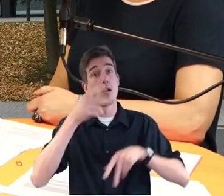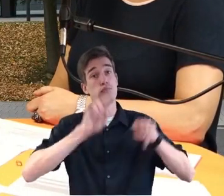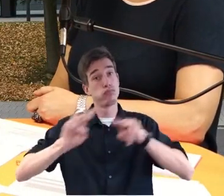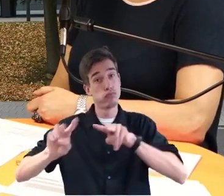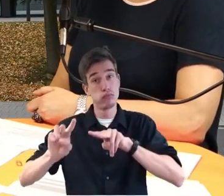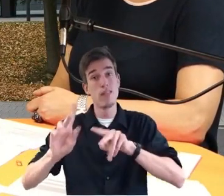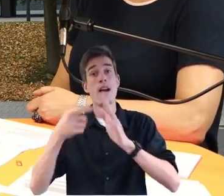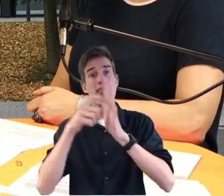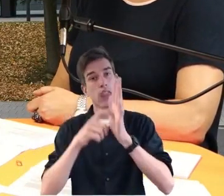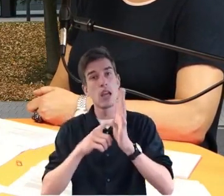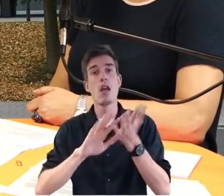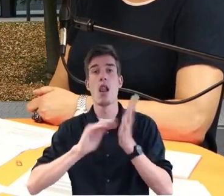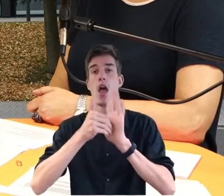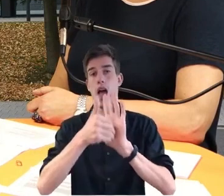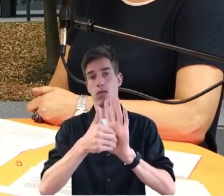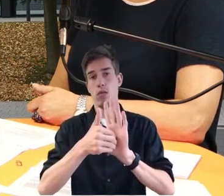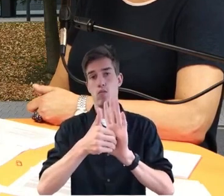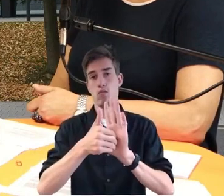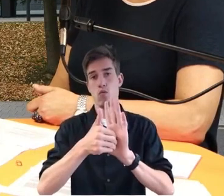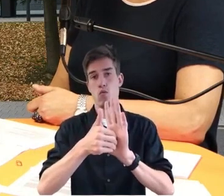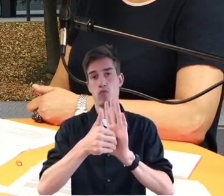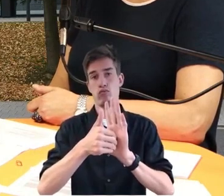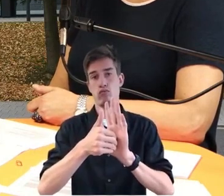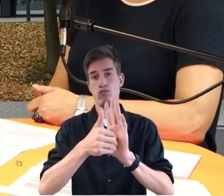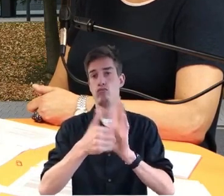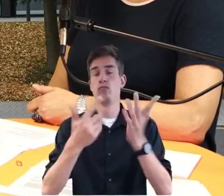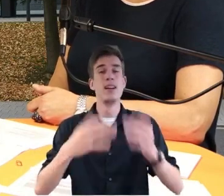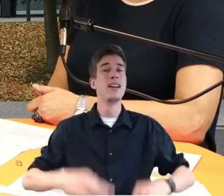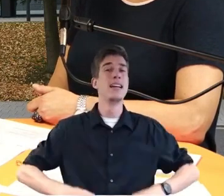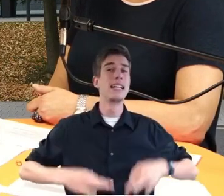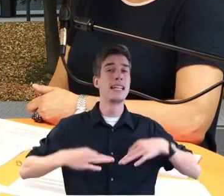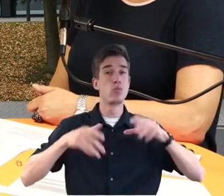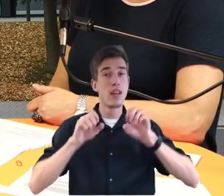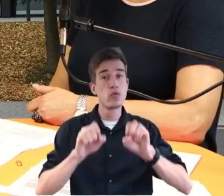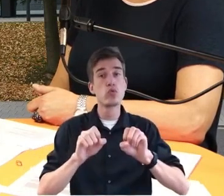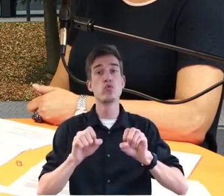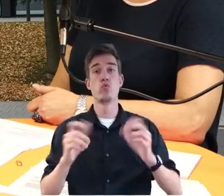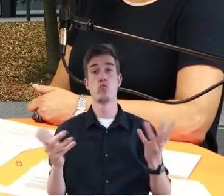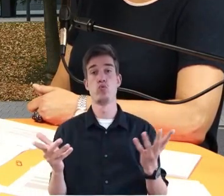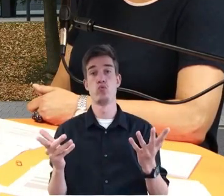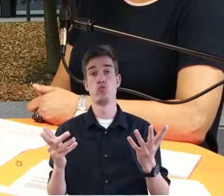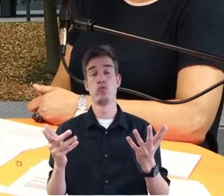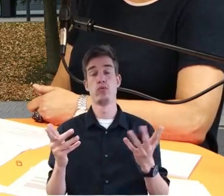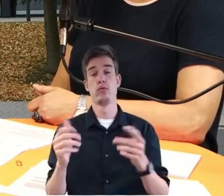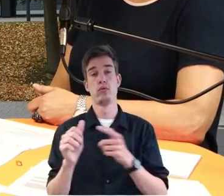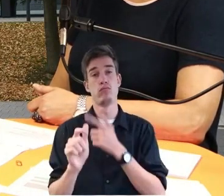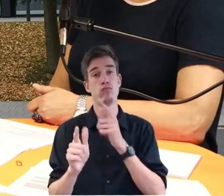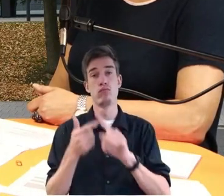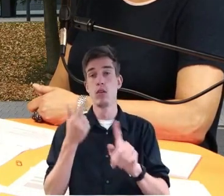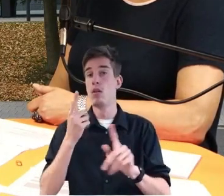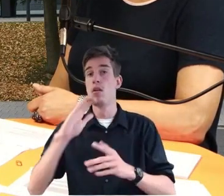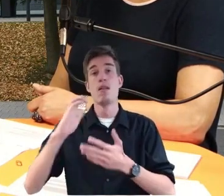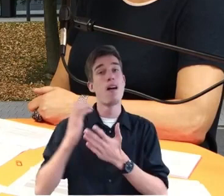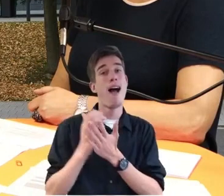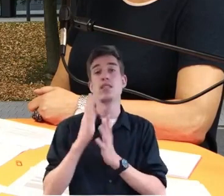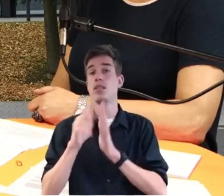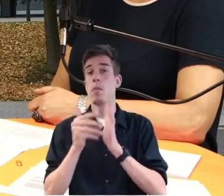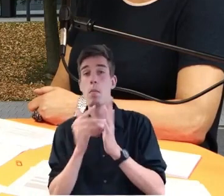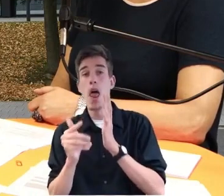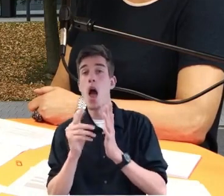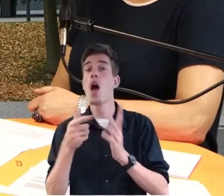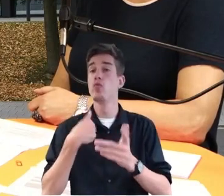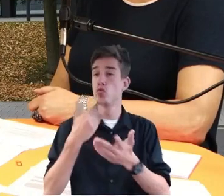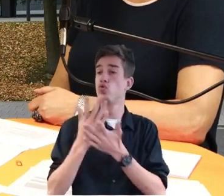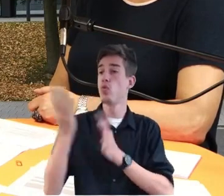digital angeboten also zum beispiel im bereich gesundheitsschutz charakters alarm und einsatzplan system aber haben wir ein angebot